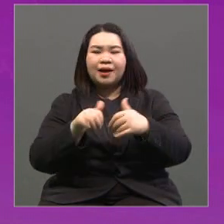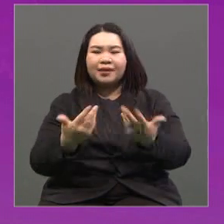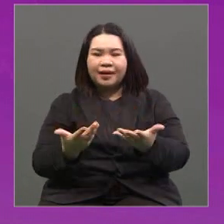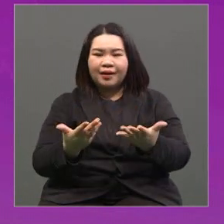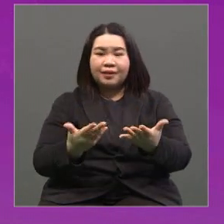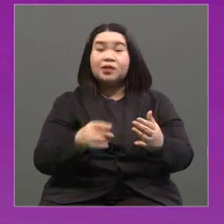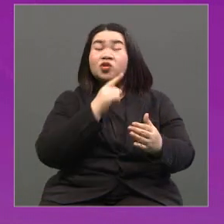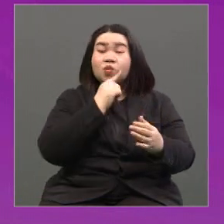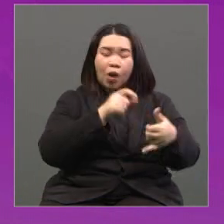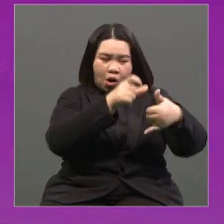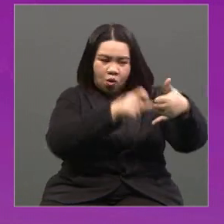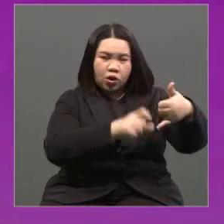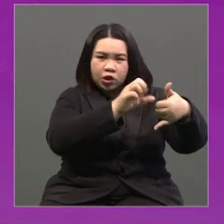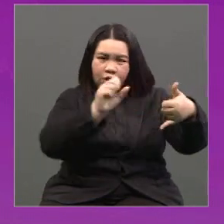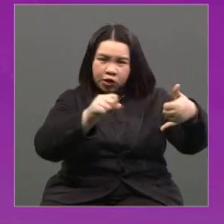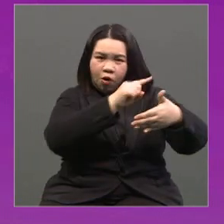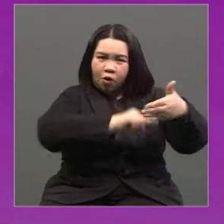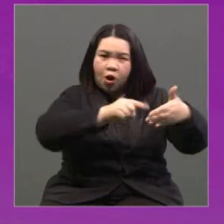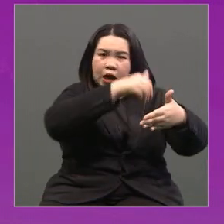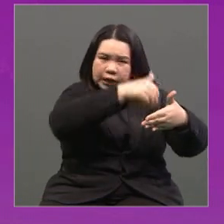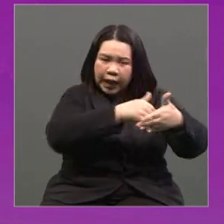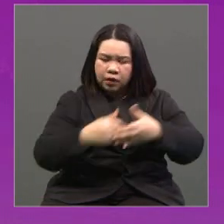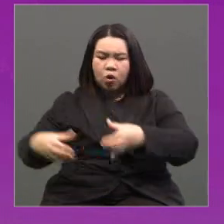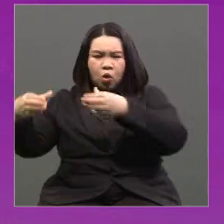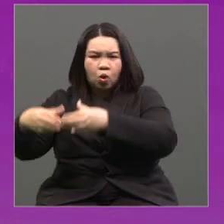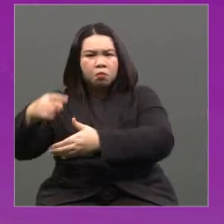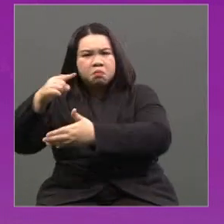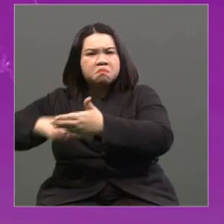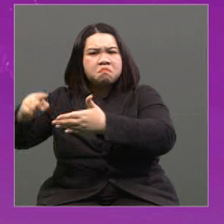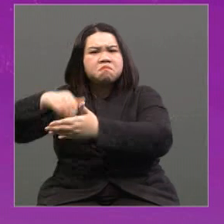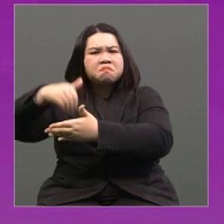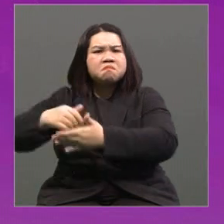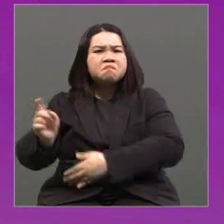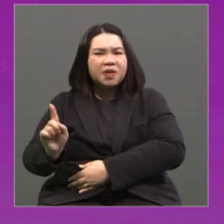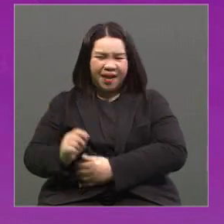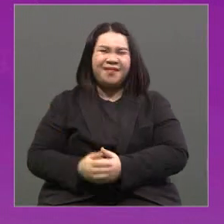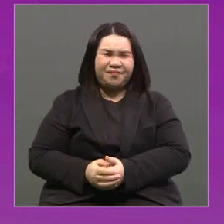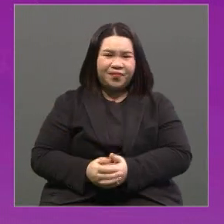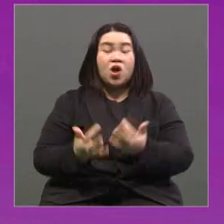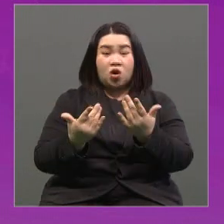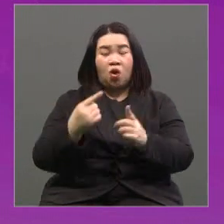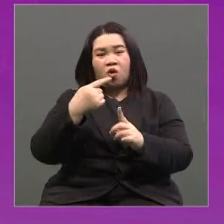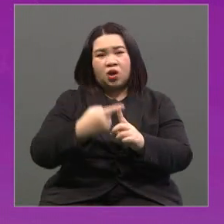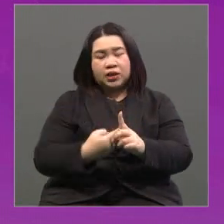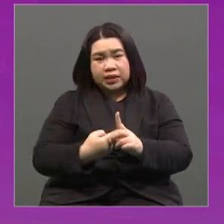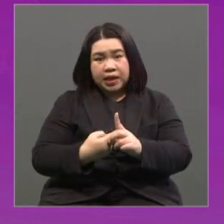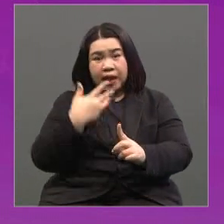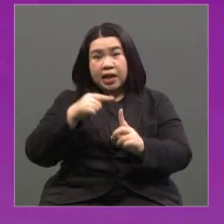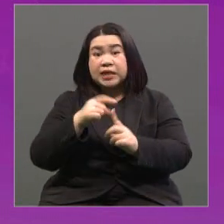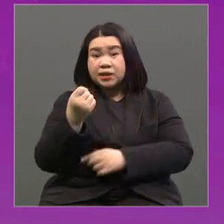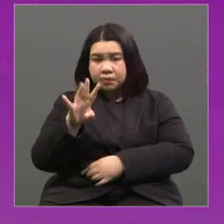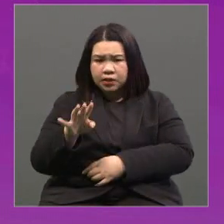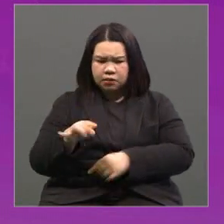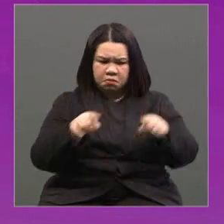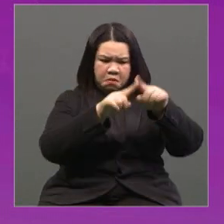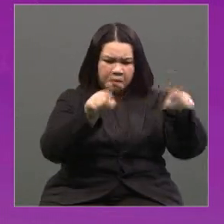ส.สเขตแล้วก็ระบบบัญชีรายชื่อเวลาที่เราเข้าไปใช้สิทธิ์คูหาในวันที่ 14พฤษภาคมเนี่ยนะคะจะได้ไปใช้สิทธิ์